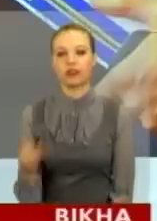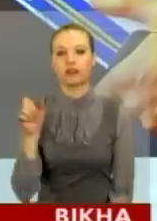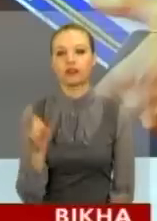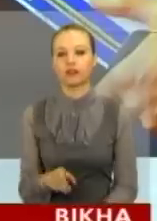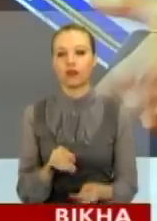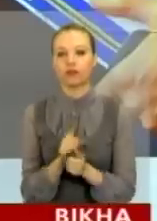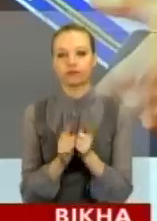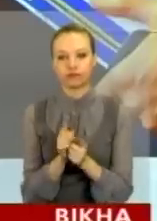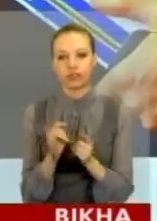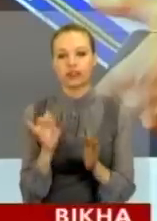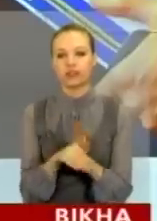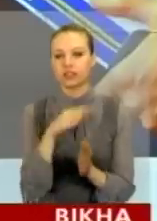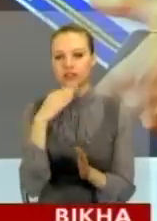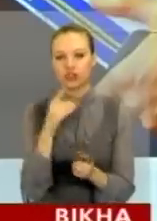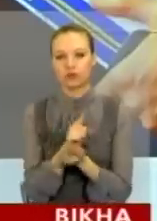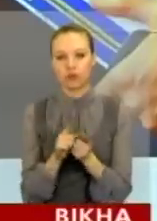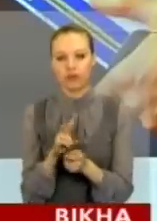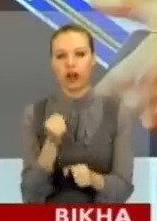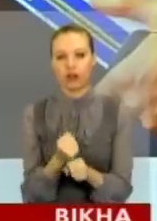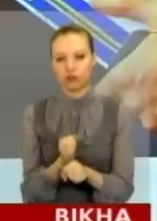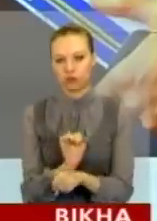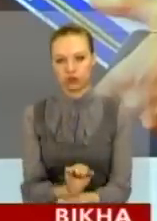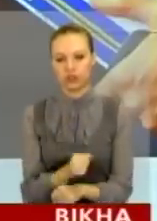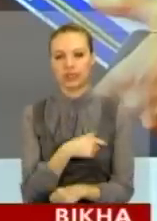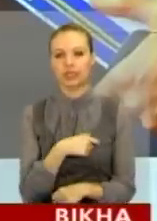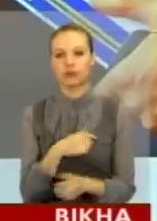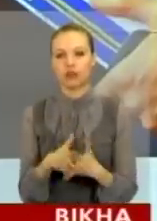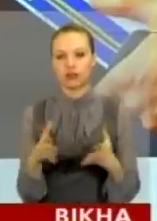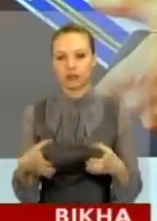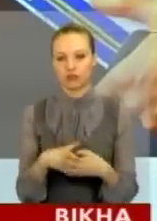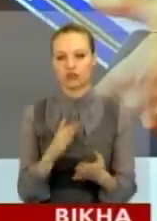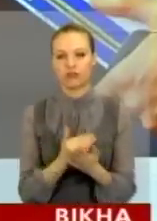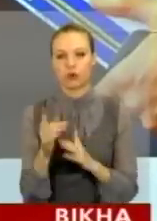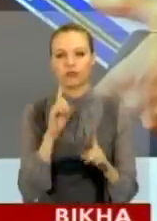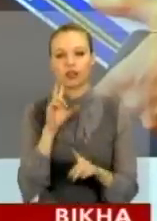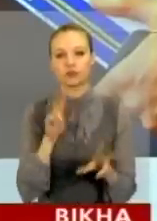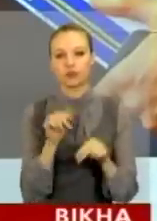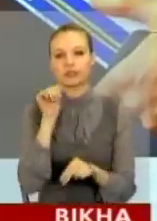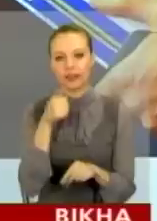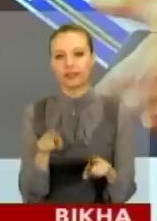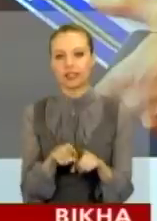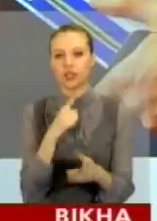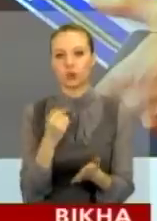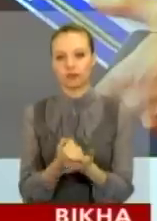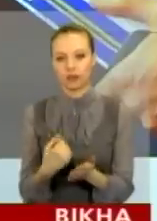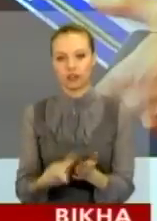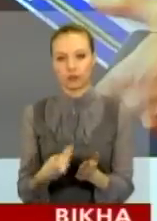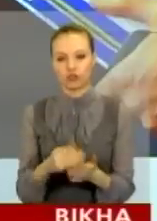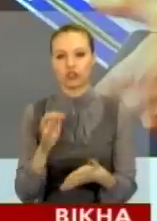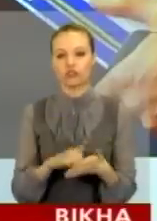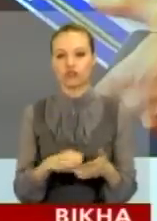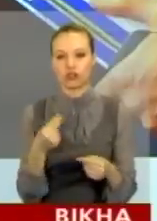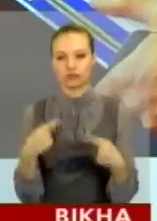Його переписують і вносять тисячі поправок, але робота стоїть. Депутатська більшість у Верховній Раді сподівається завтра таки ухвалити бюджет.